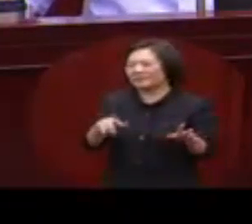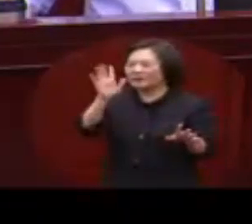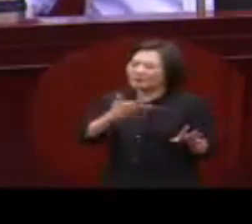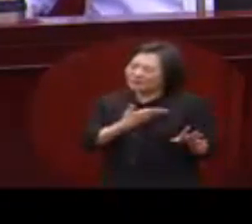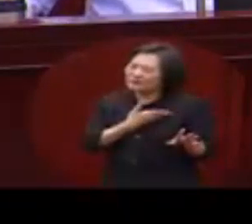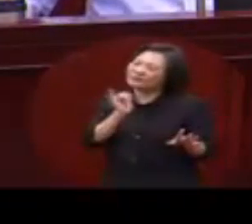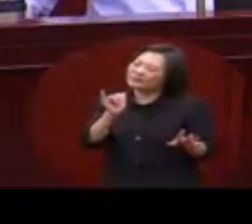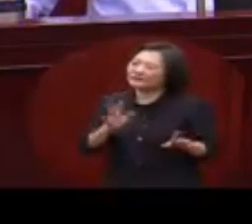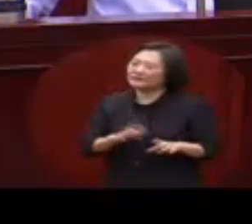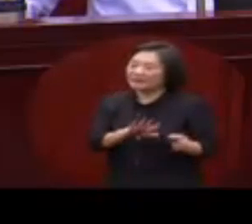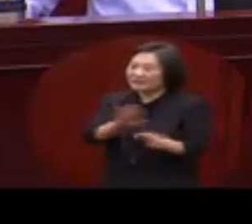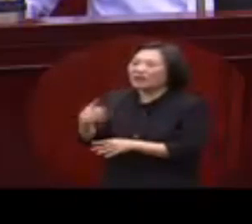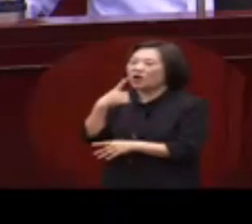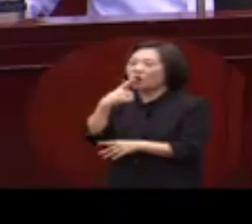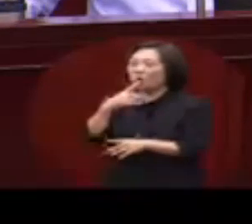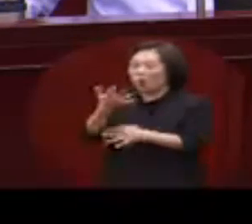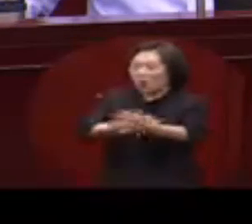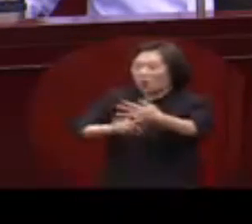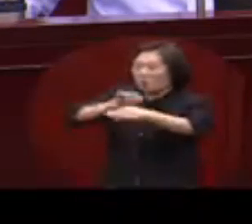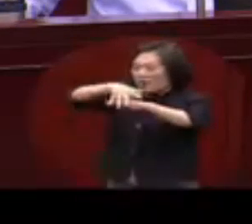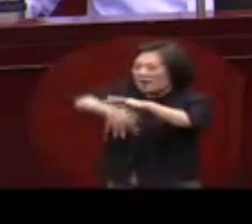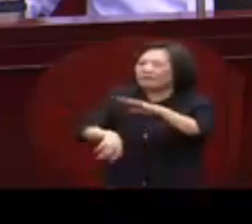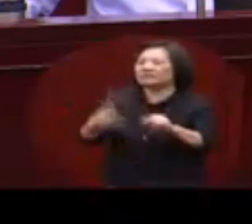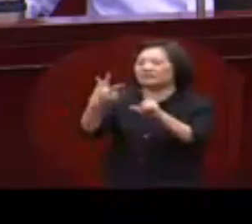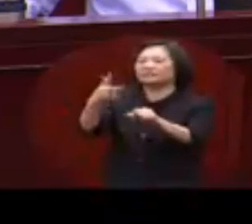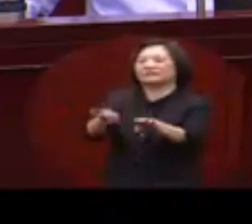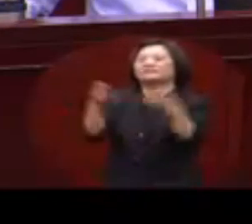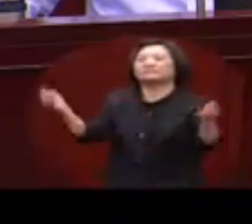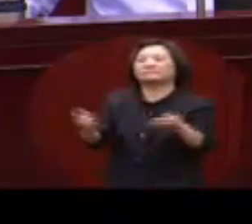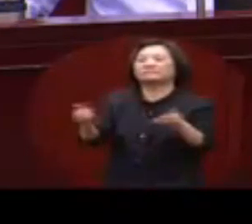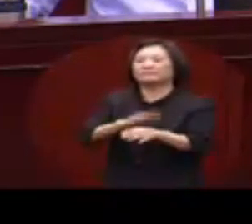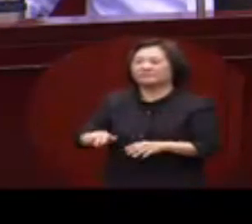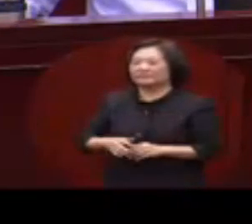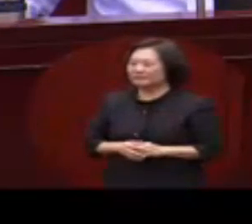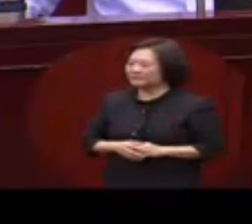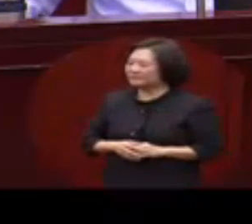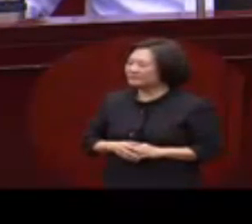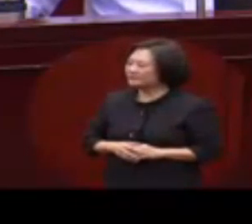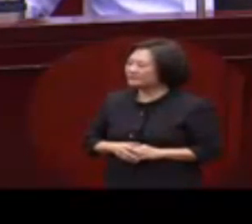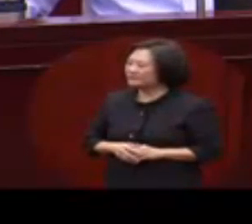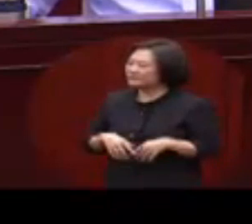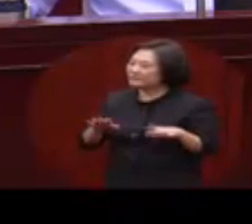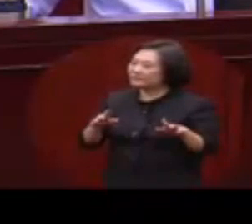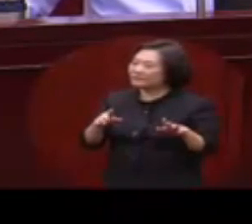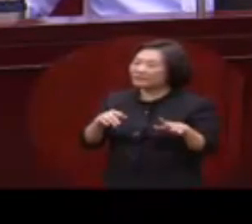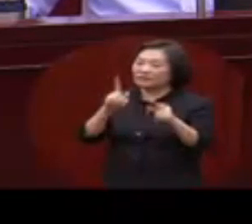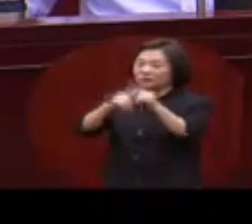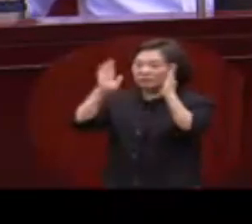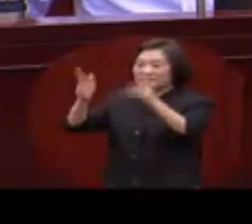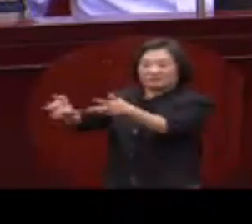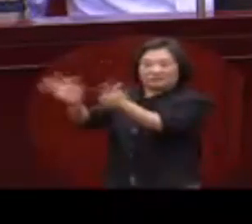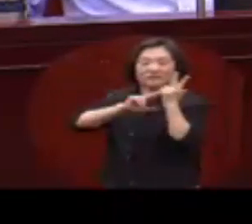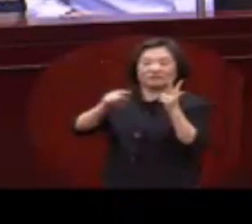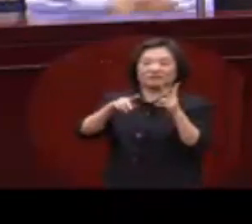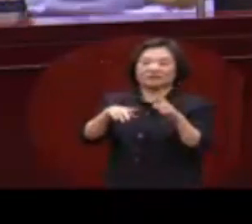翡翠专馆哦，今年七月会开工了哈，那就按照这个继续走。那成功中正桥的话，也是